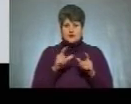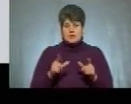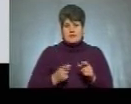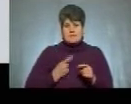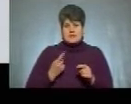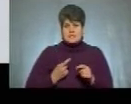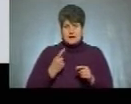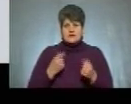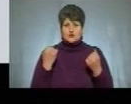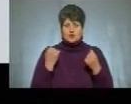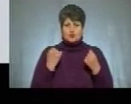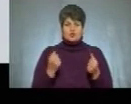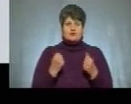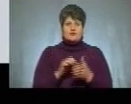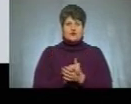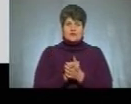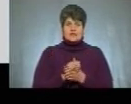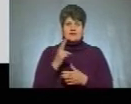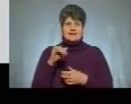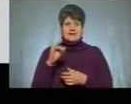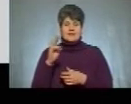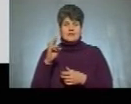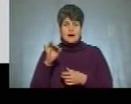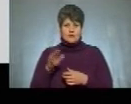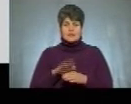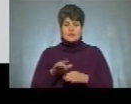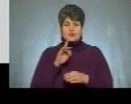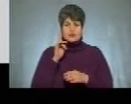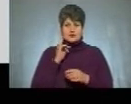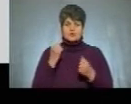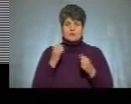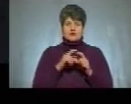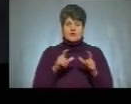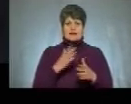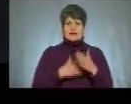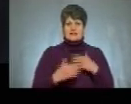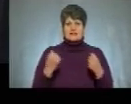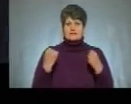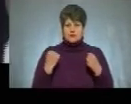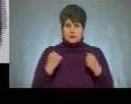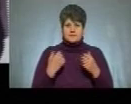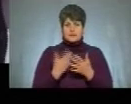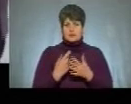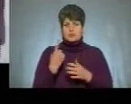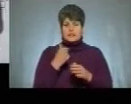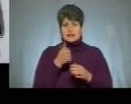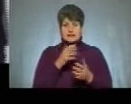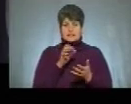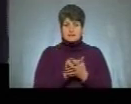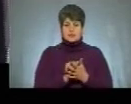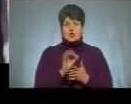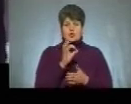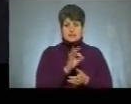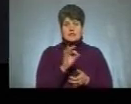майстерності, фізкультурно-спортивного товариства «Динамо», дитячо-юнацької спортивної школи «Інваспорт». Майже рік на базі займаються сестри Оксана